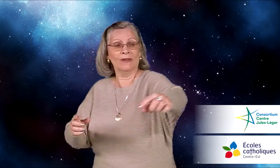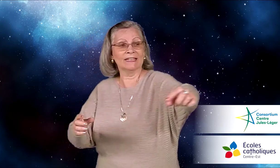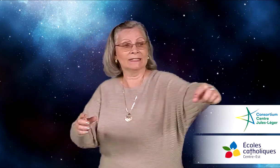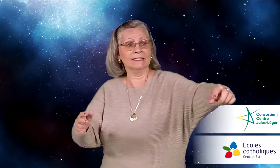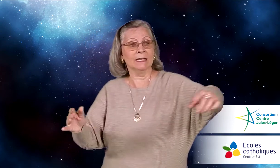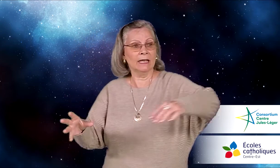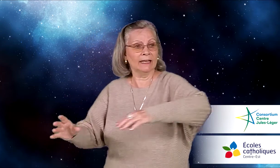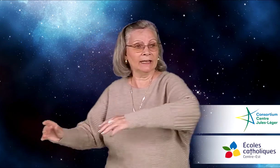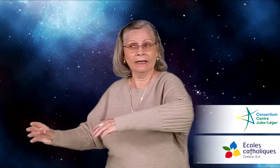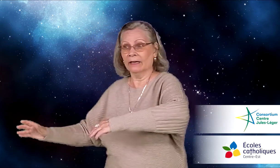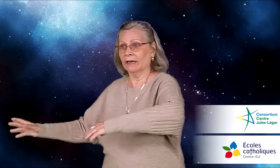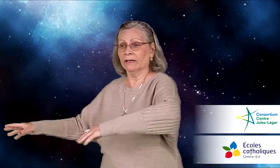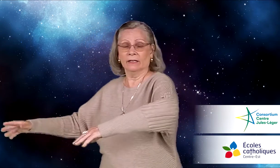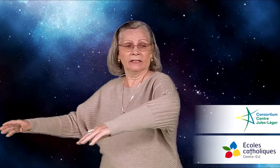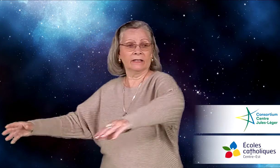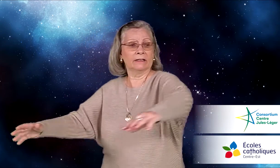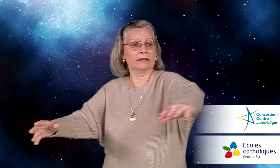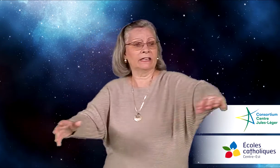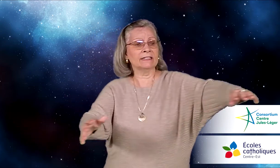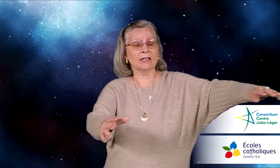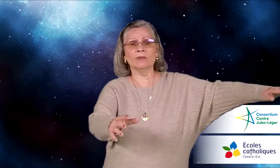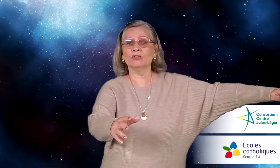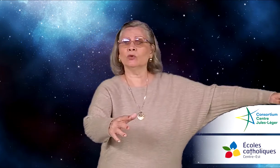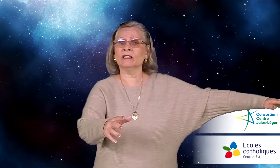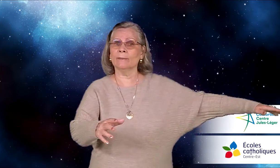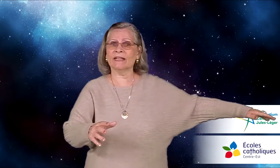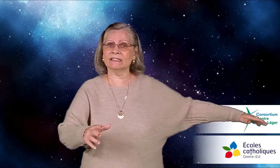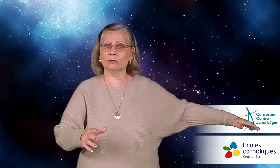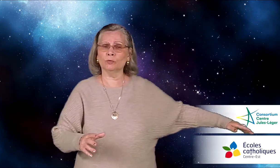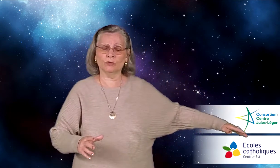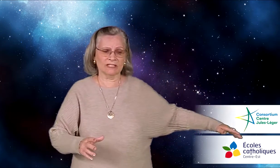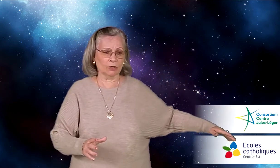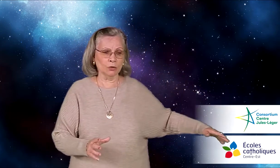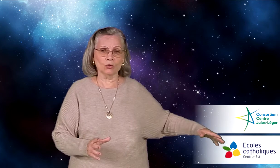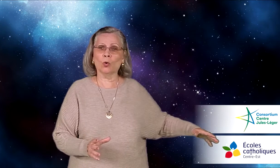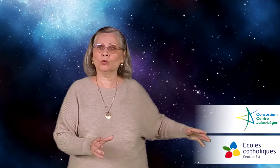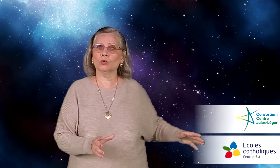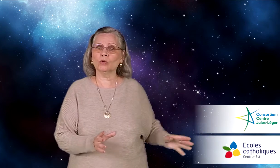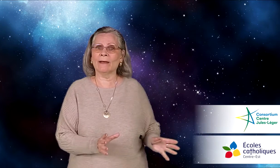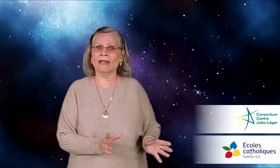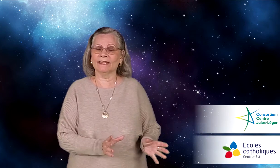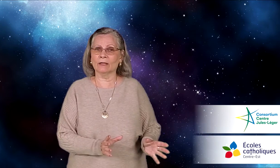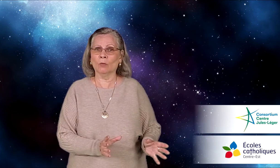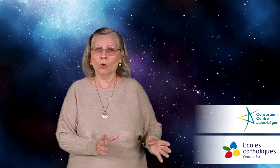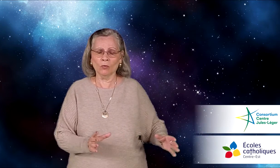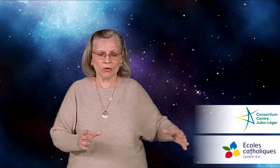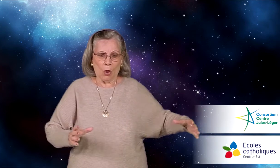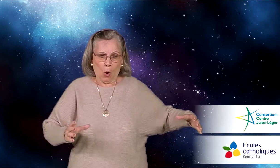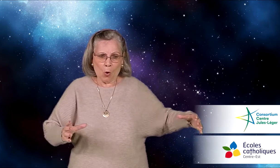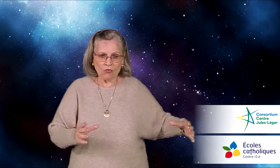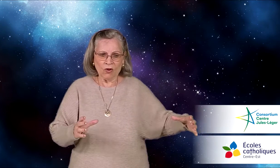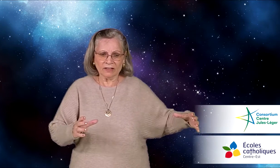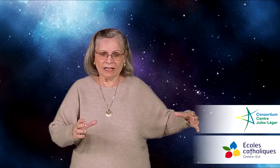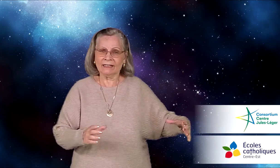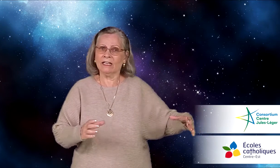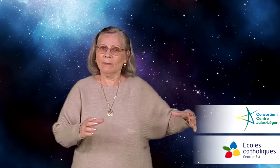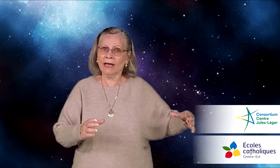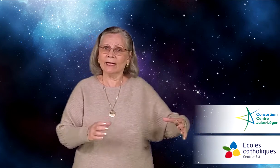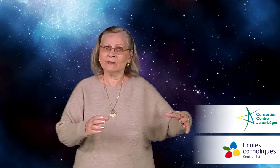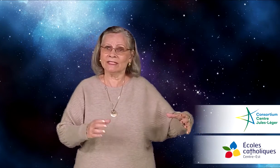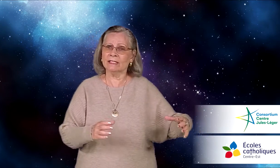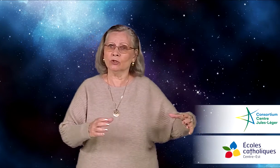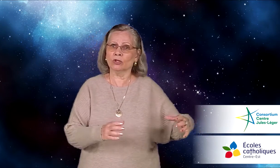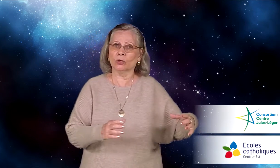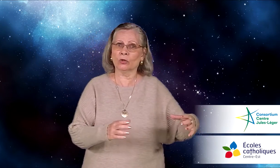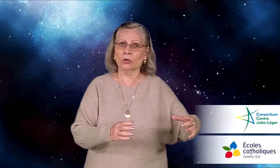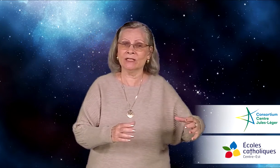nous placer et rassembler toutes les particules poussiéreuses autour de la planète Mauve, on va tranquillement